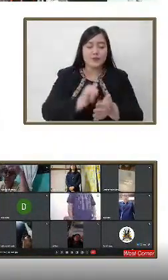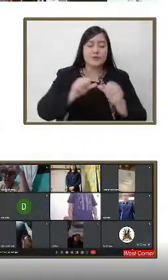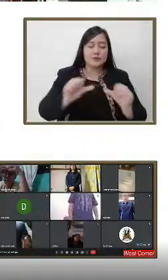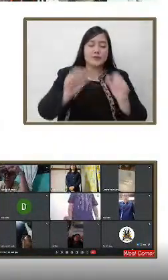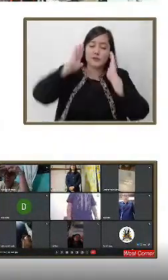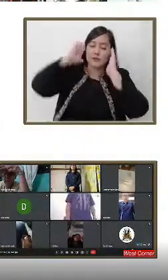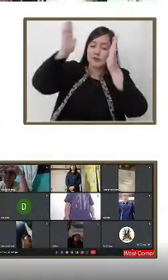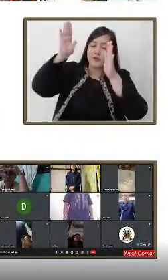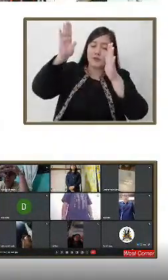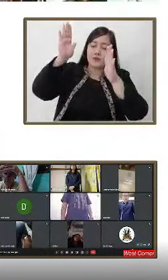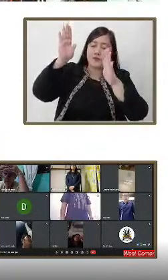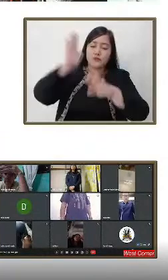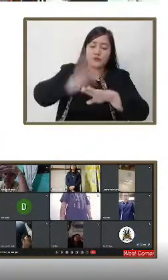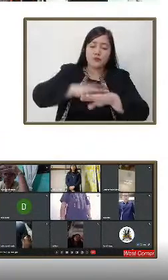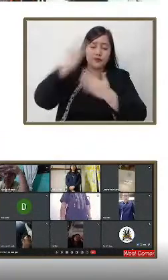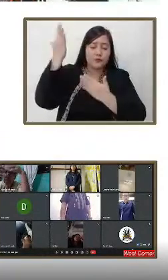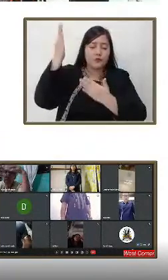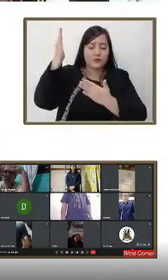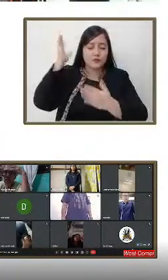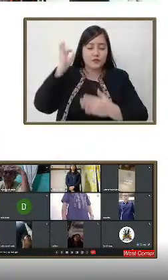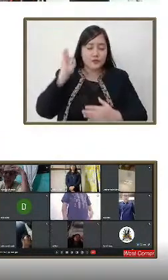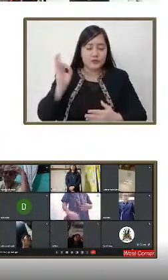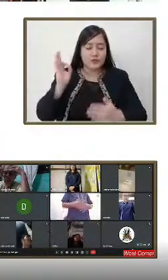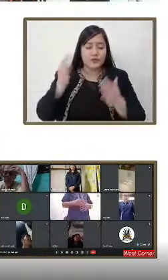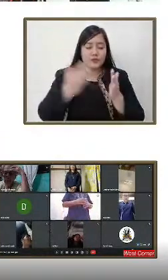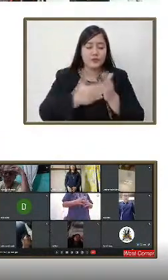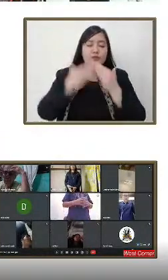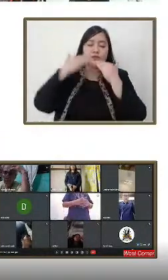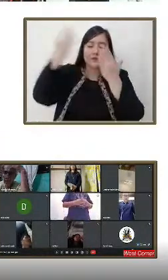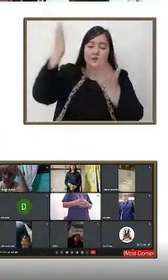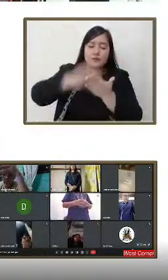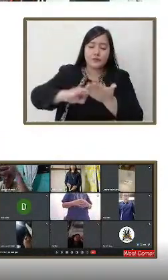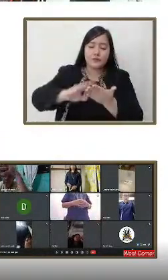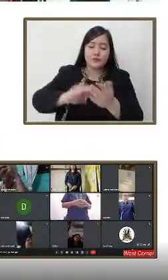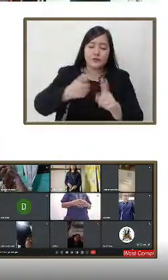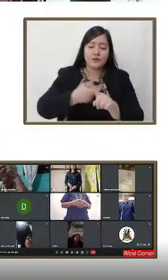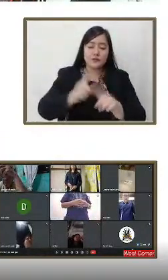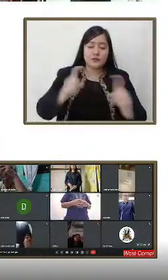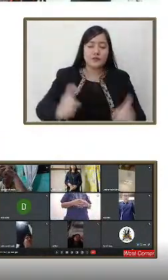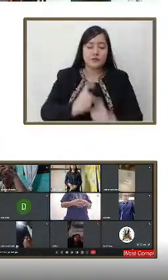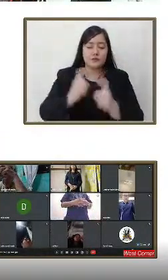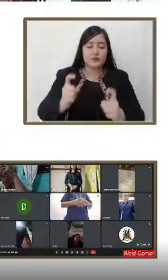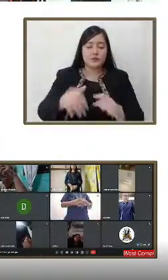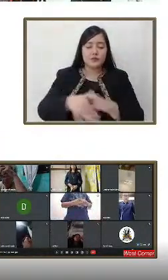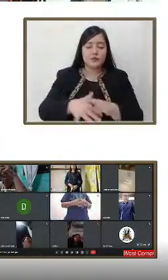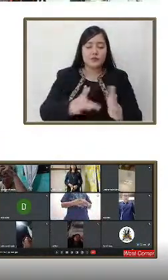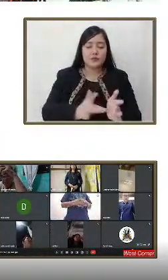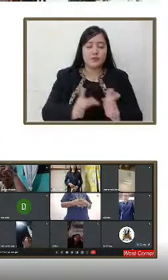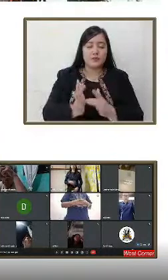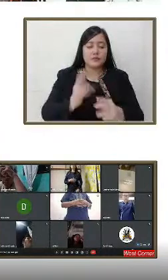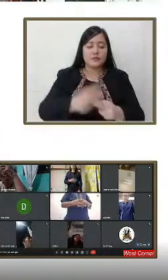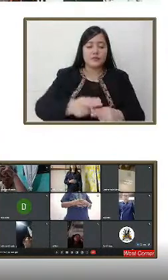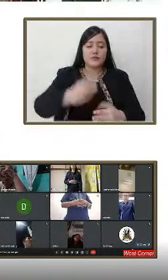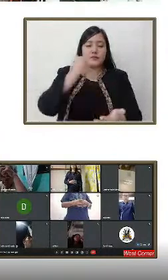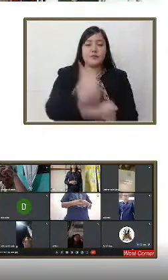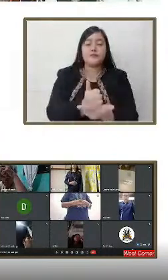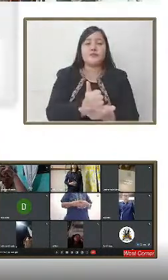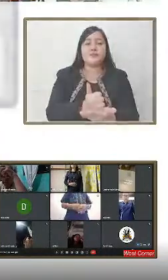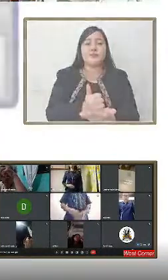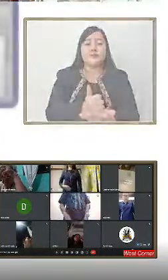ngayon. Muli, Ama, maraming pong salamat. Patawad o Diyos sa nagawang kasalanan sa pangalan po ni Jesus.